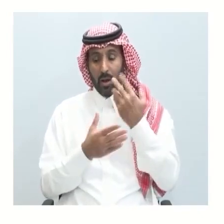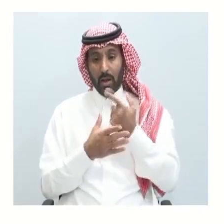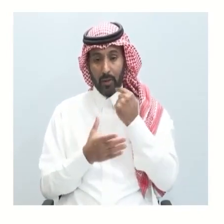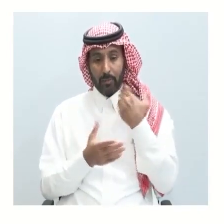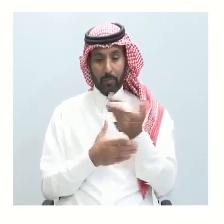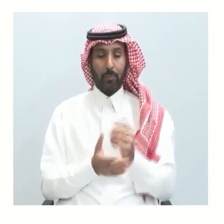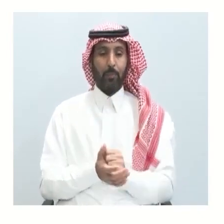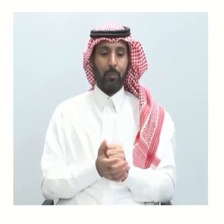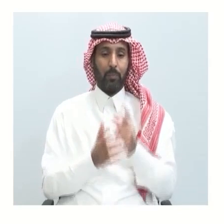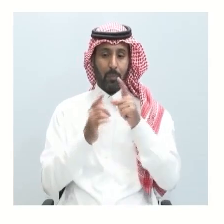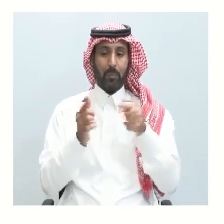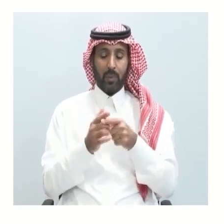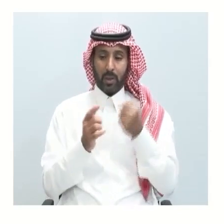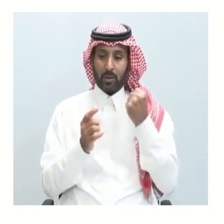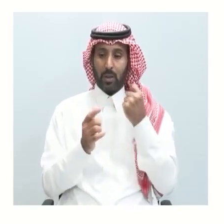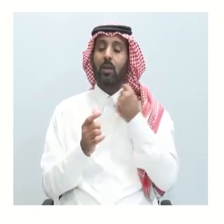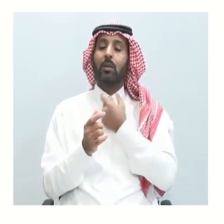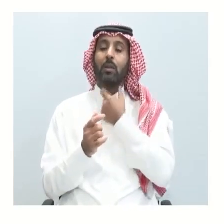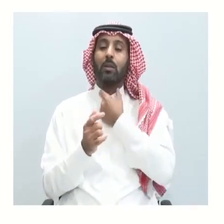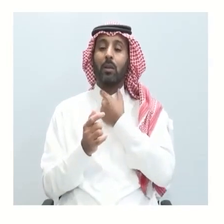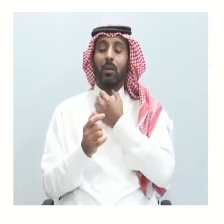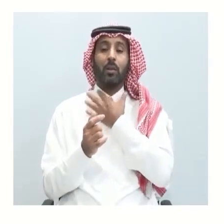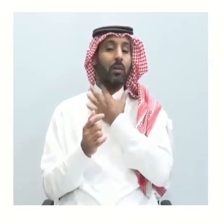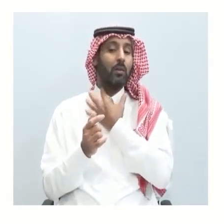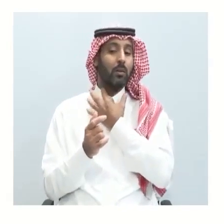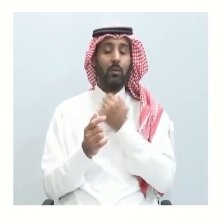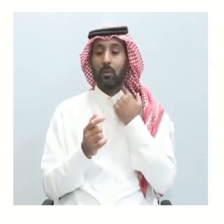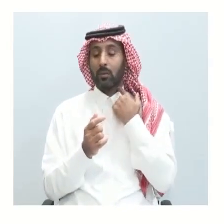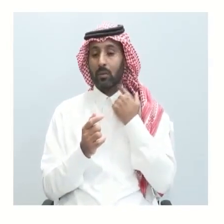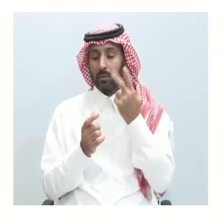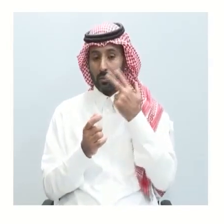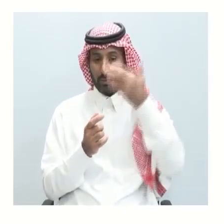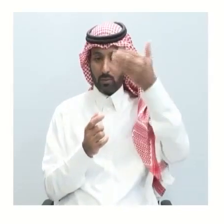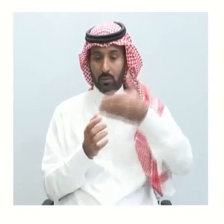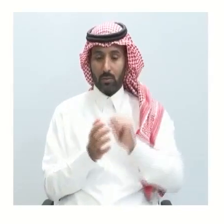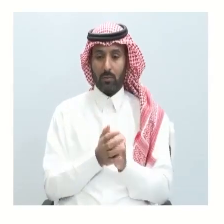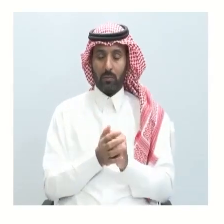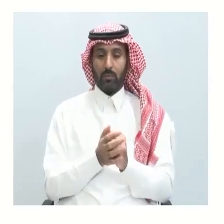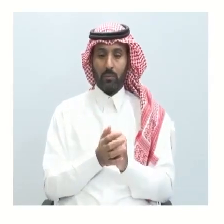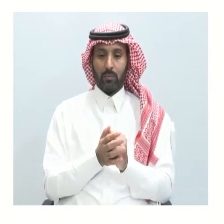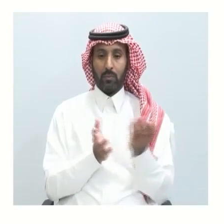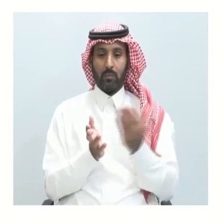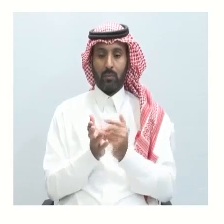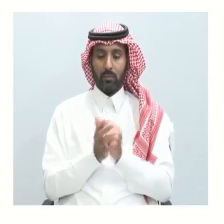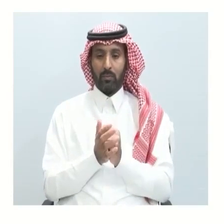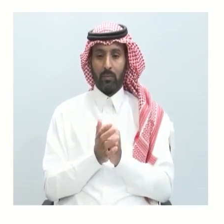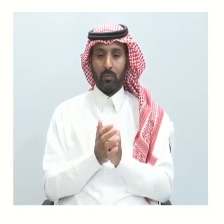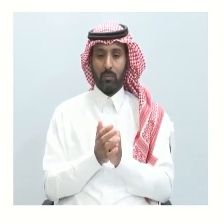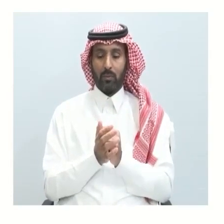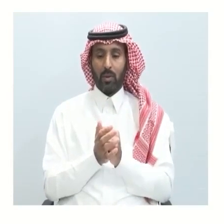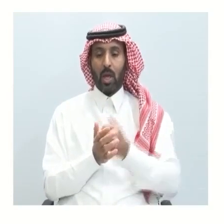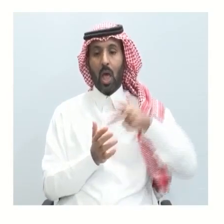خلال صحة الغدة الدرقية، ولدينا هذا أو هذه الفقرة الطب